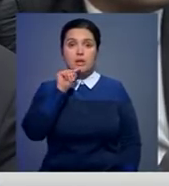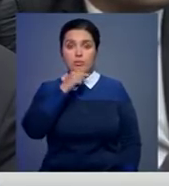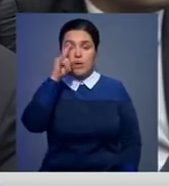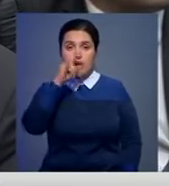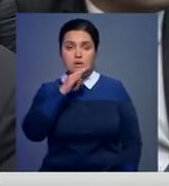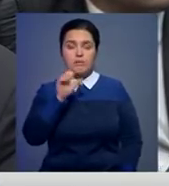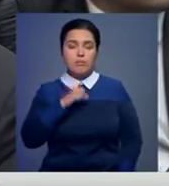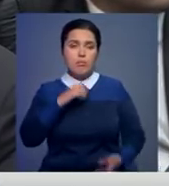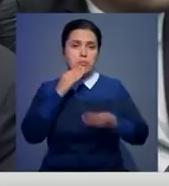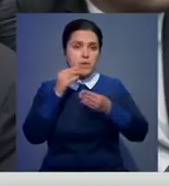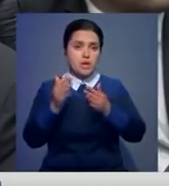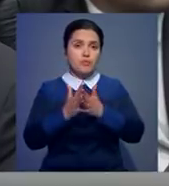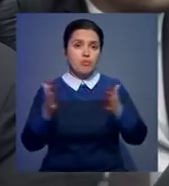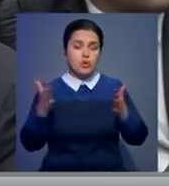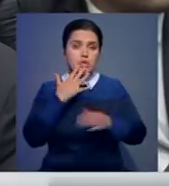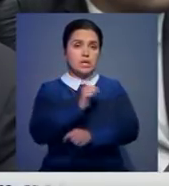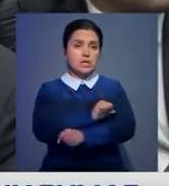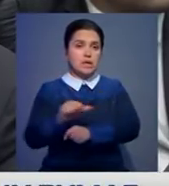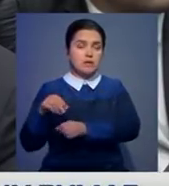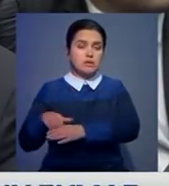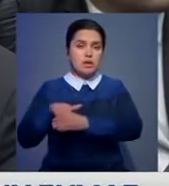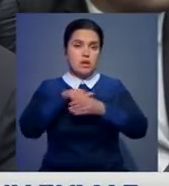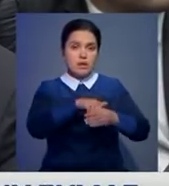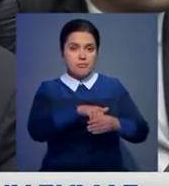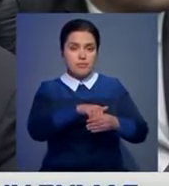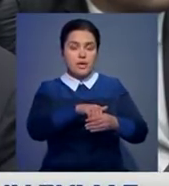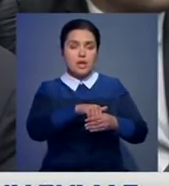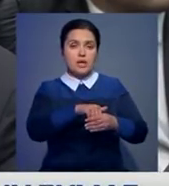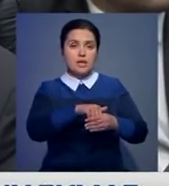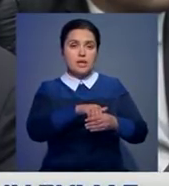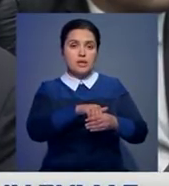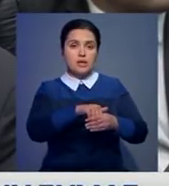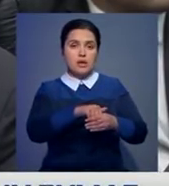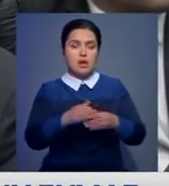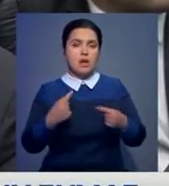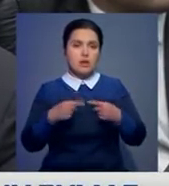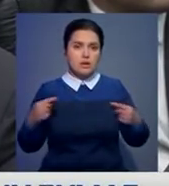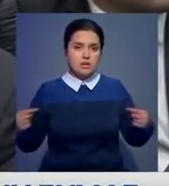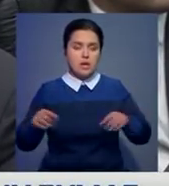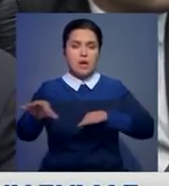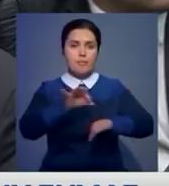иностранных инвестиций и в инфраструктурные проекты, и в проекты